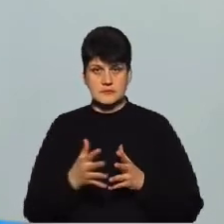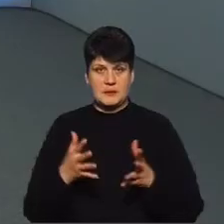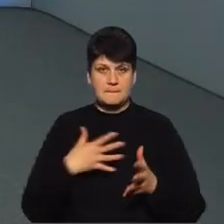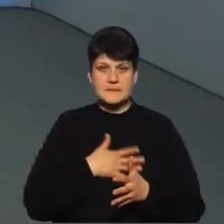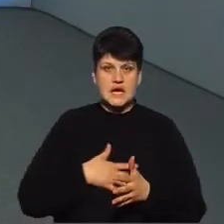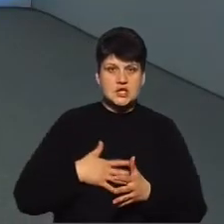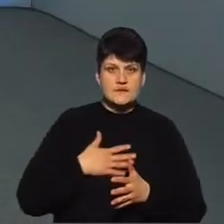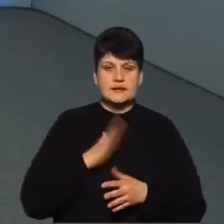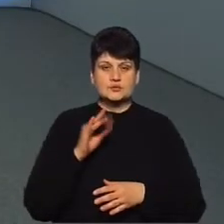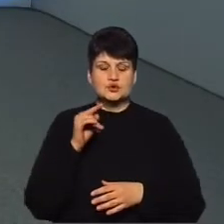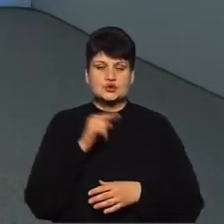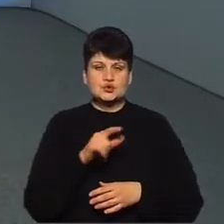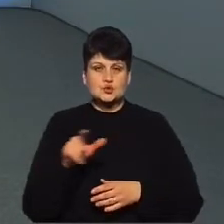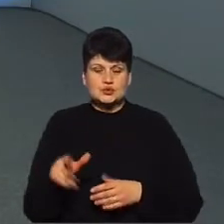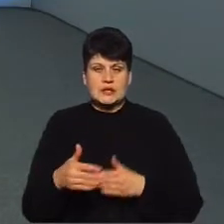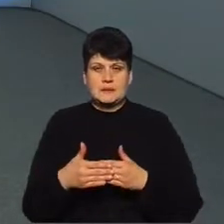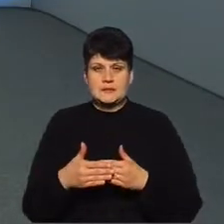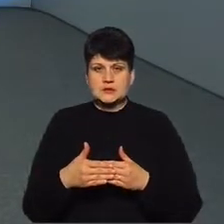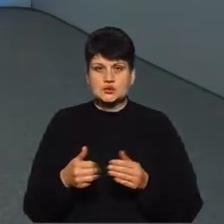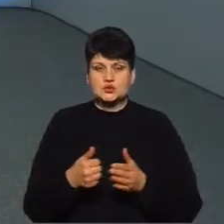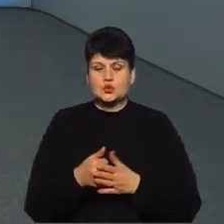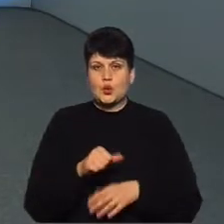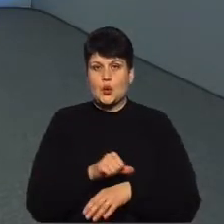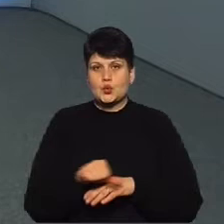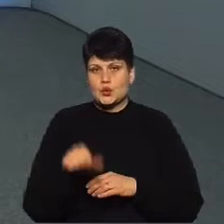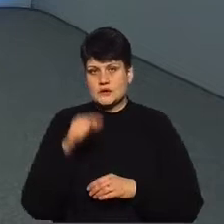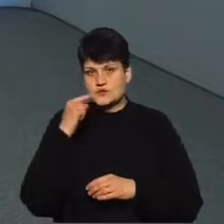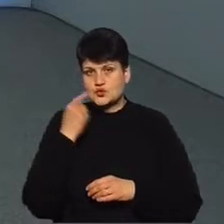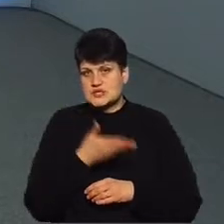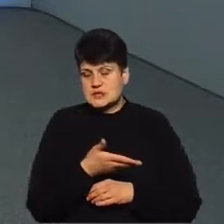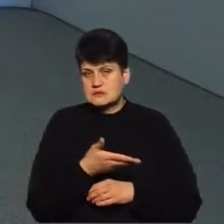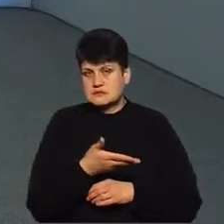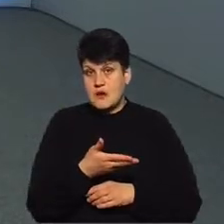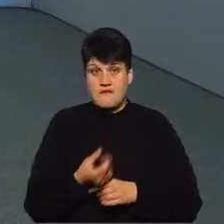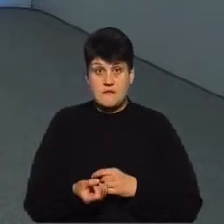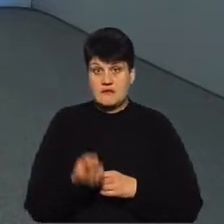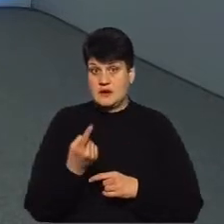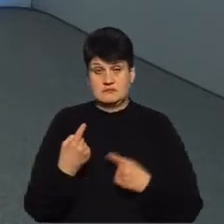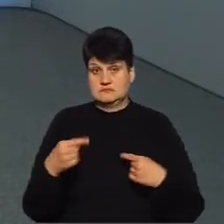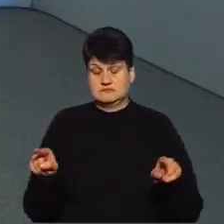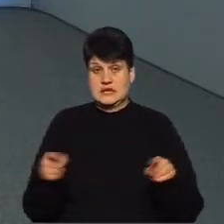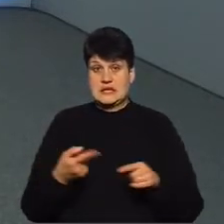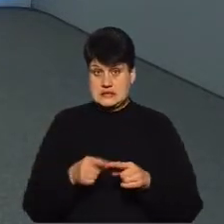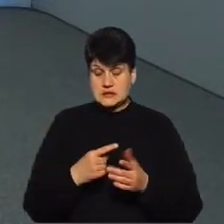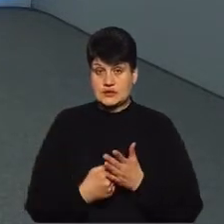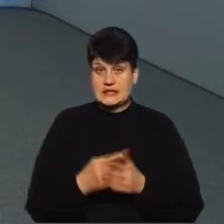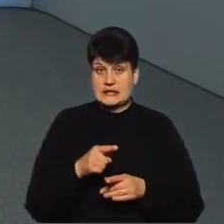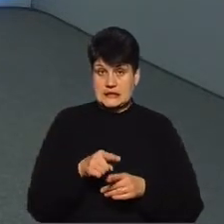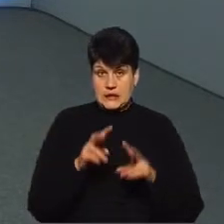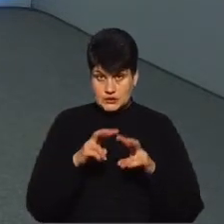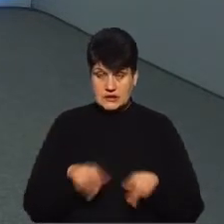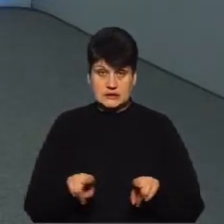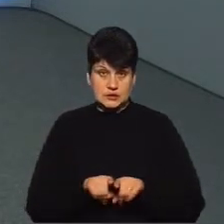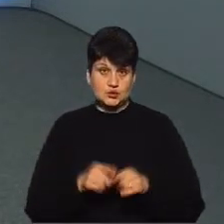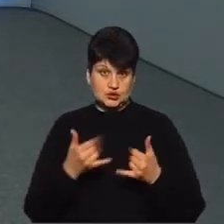які безпосередньо в близькості до кордонів з Росією, мабуть. Але виявляється не так. І це підтверджує, власне, ті дослідження, які я також сьогодні